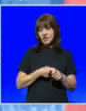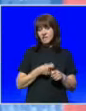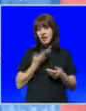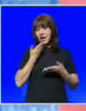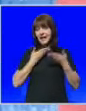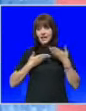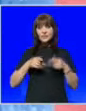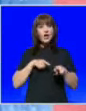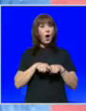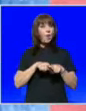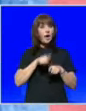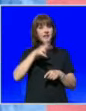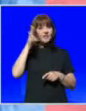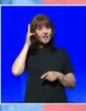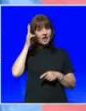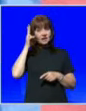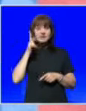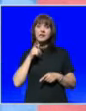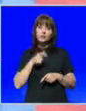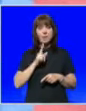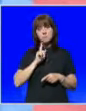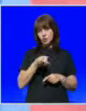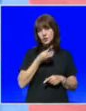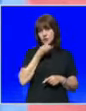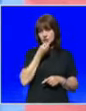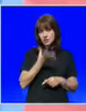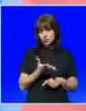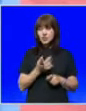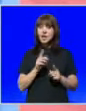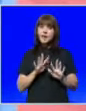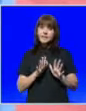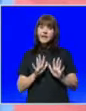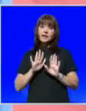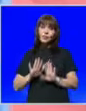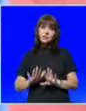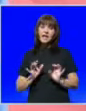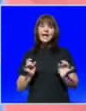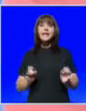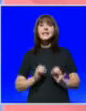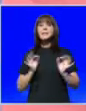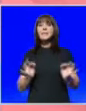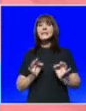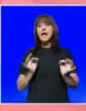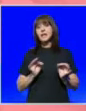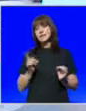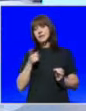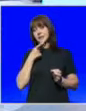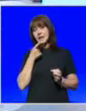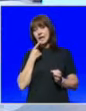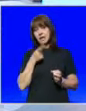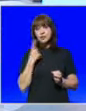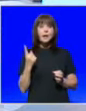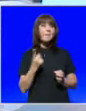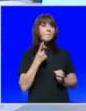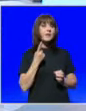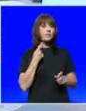от Франция, те казват, че това може да бъде да се случи. Но разбира се, нека оставим специалистите да кажат финалната си оценка. Тоест, първо, което ние